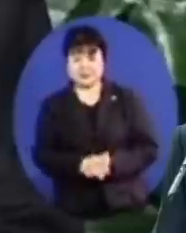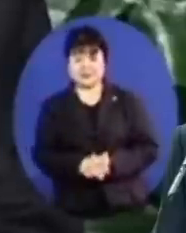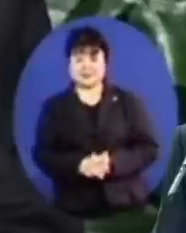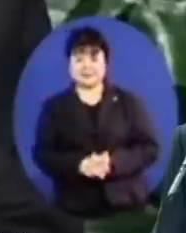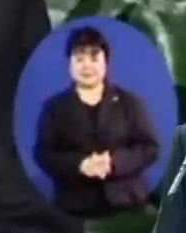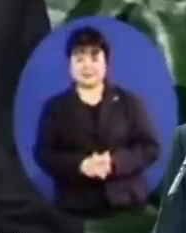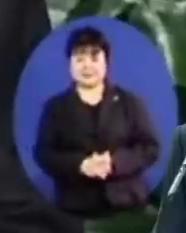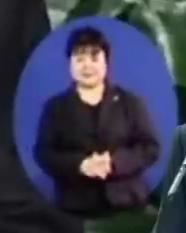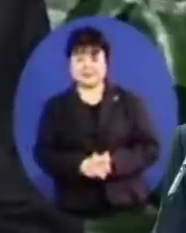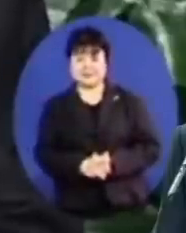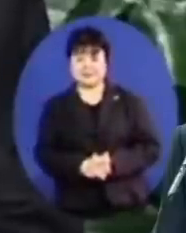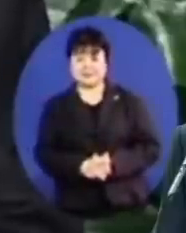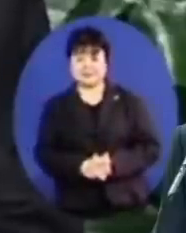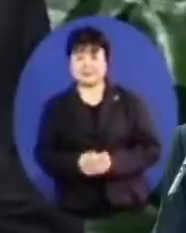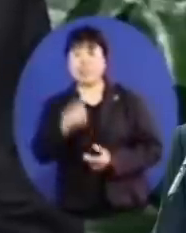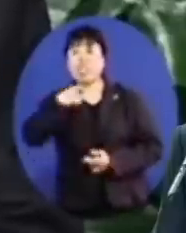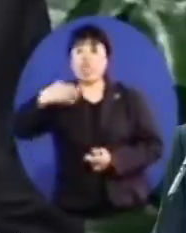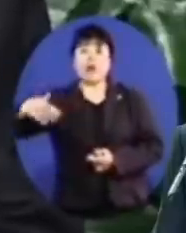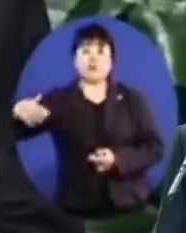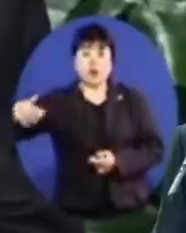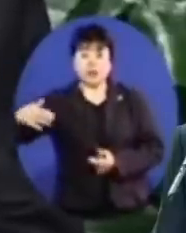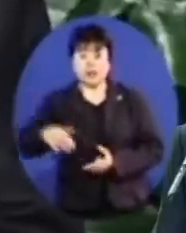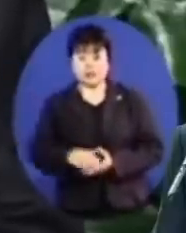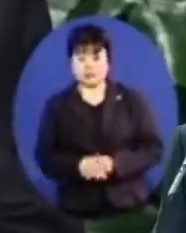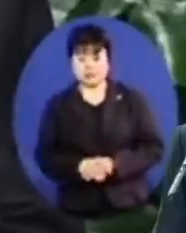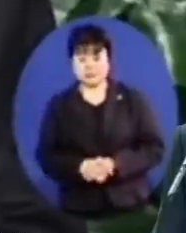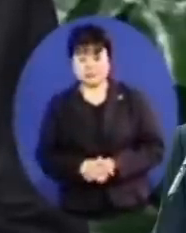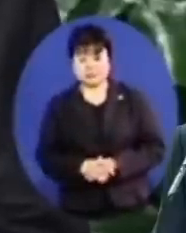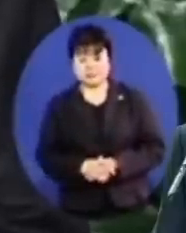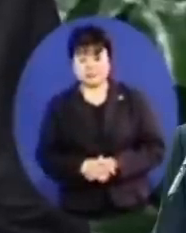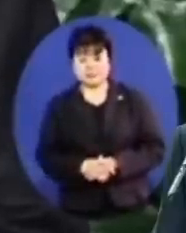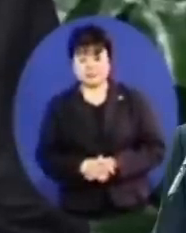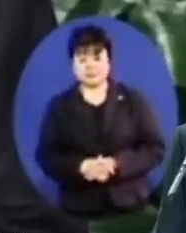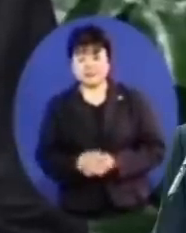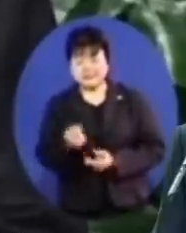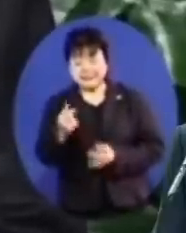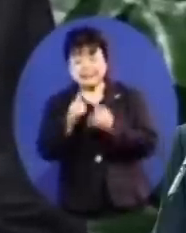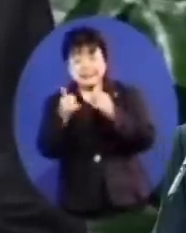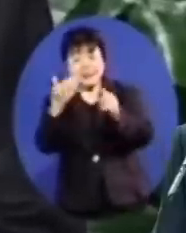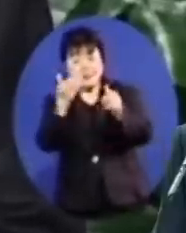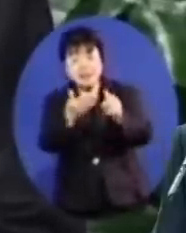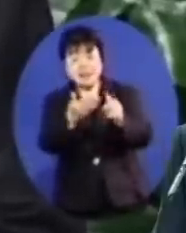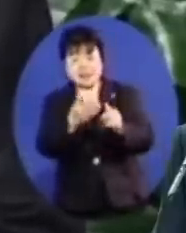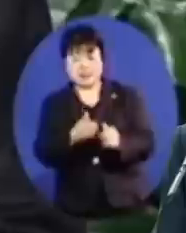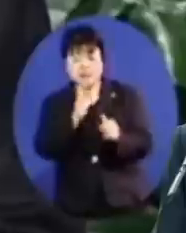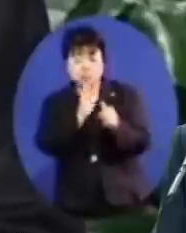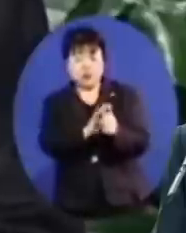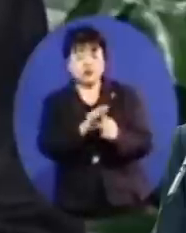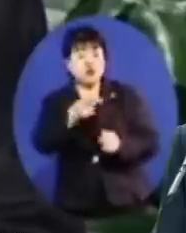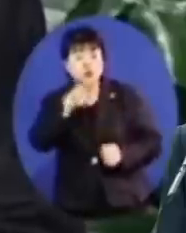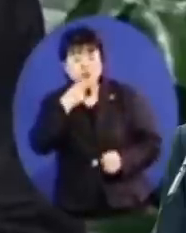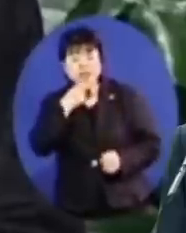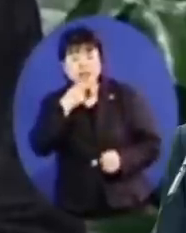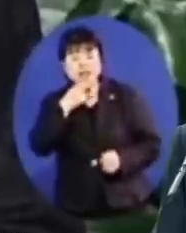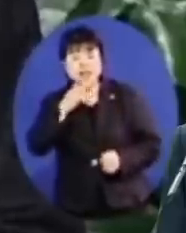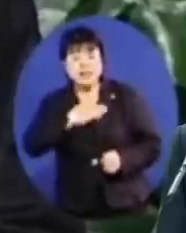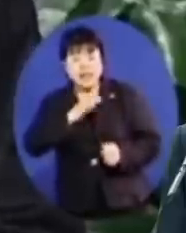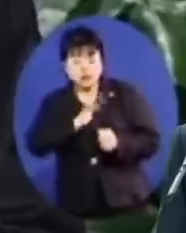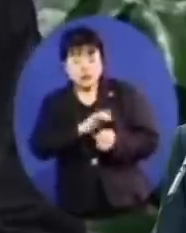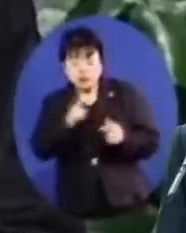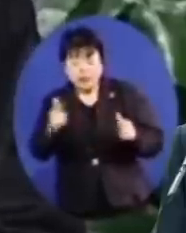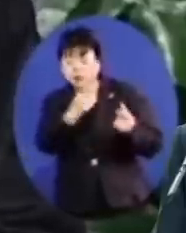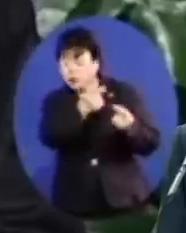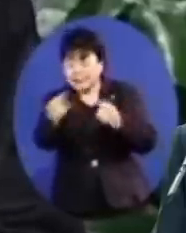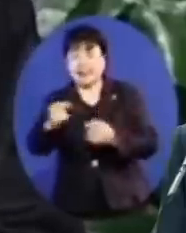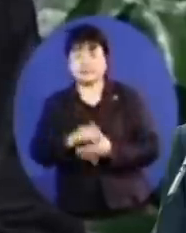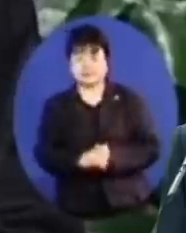보았습니까? 우리 그런 못 봤는데요. 이 적은 사람 한 사람에게 안 해준 것이 내게 안 해준 것이다.